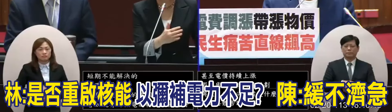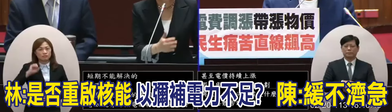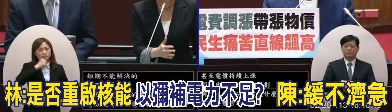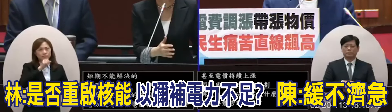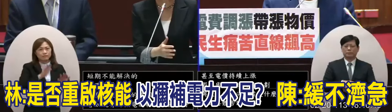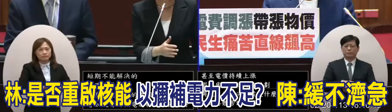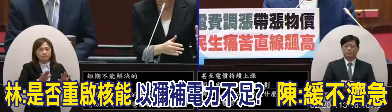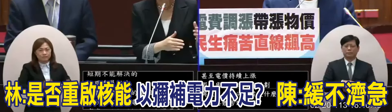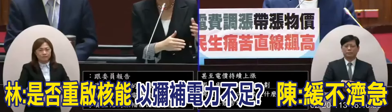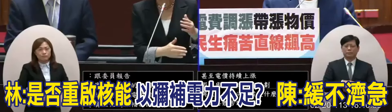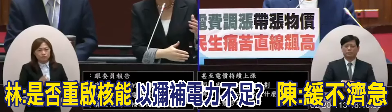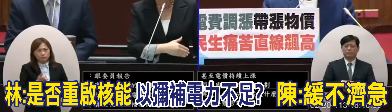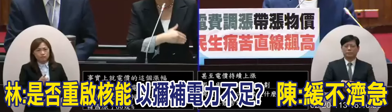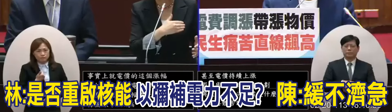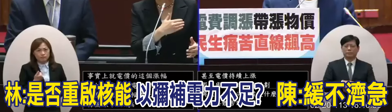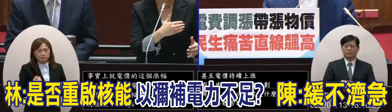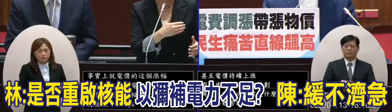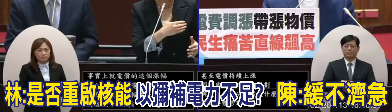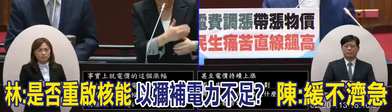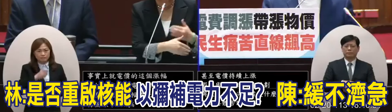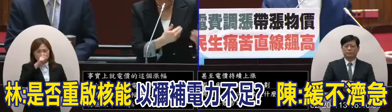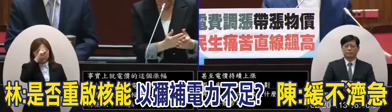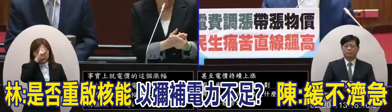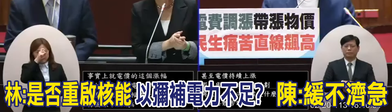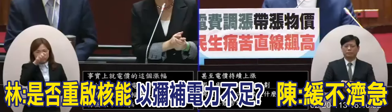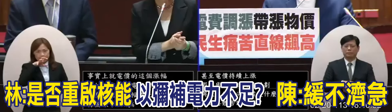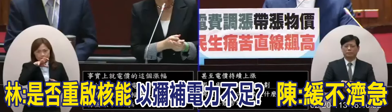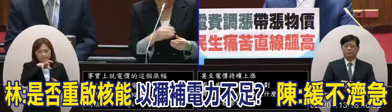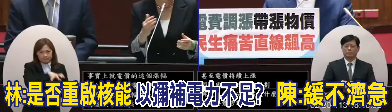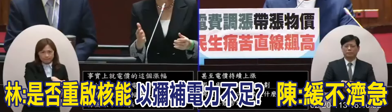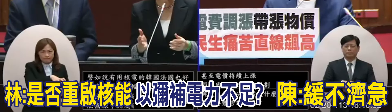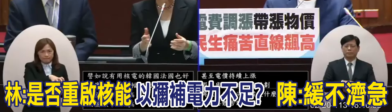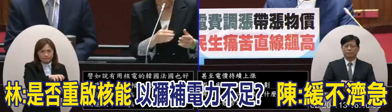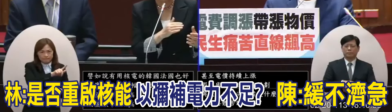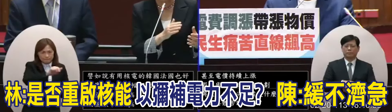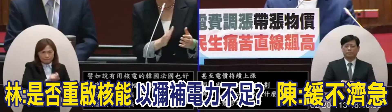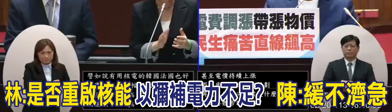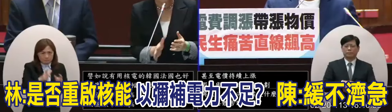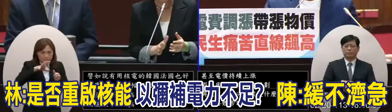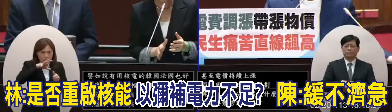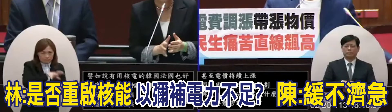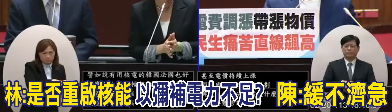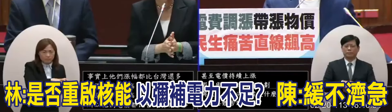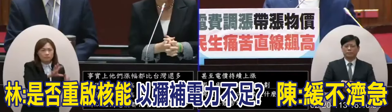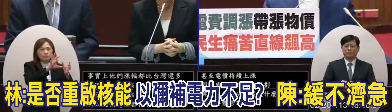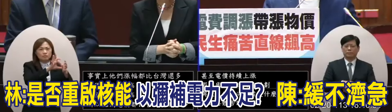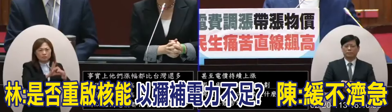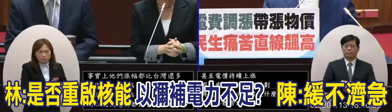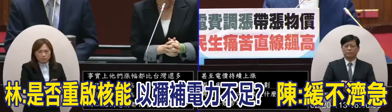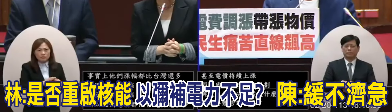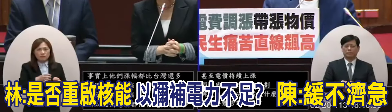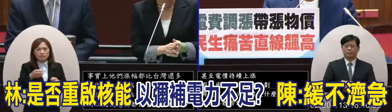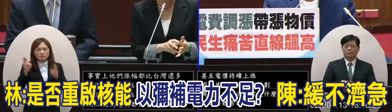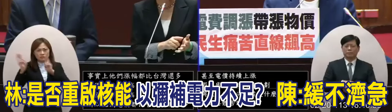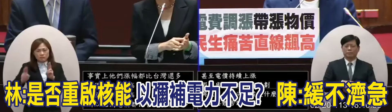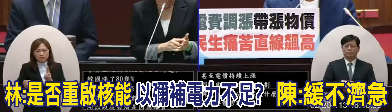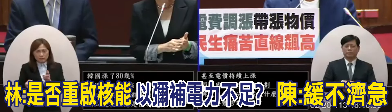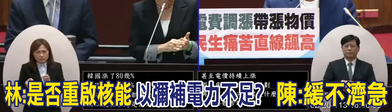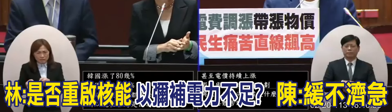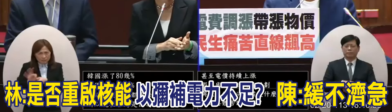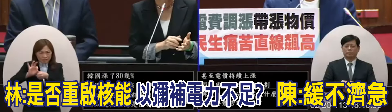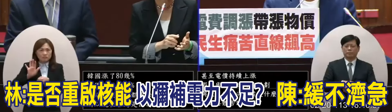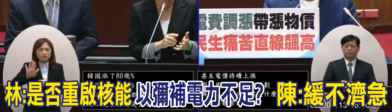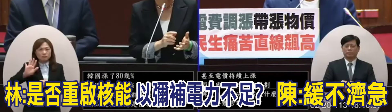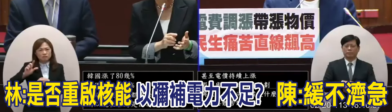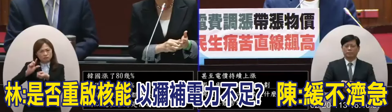湾是因为确实在为了这个压抑这个通膨哦，所以没有涨足。我们现在的发电成本